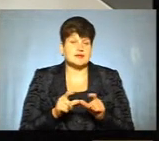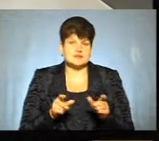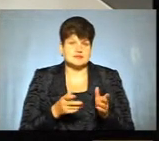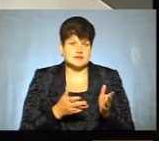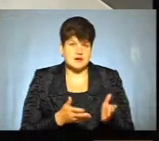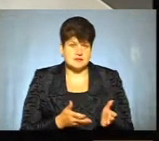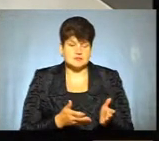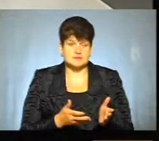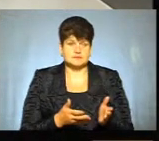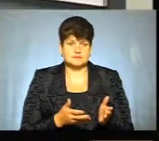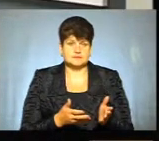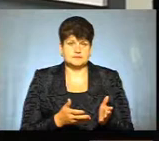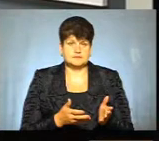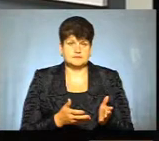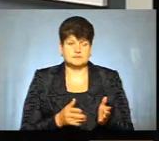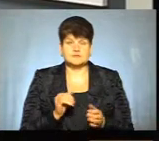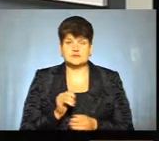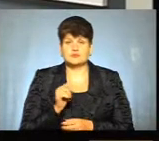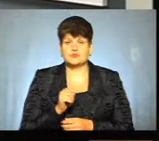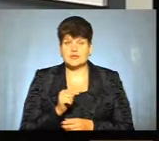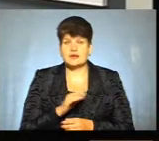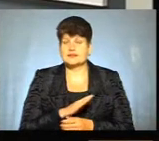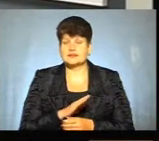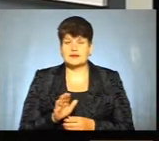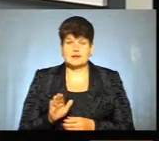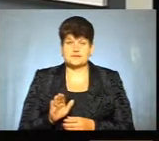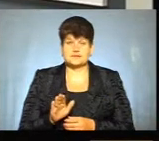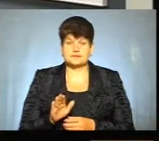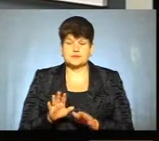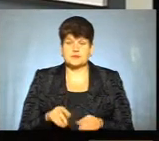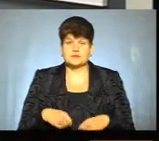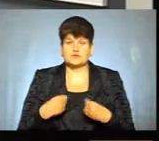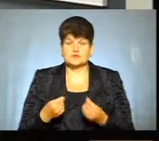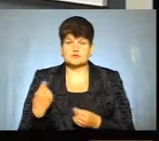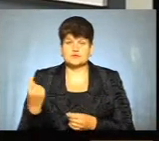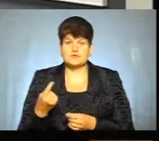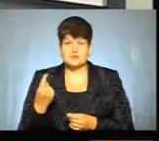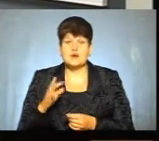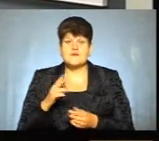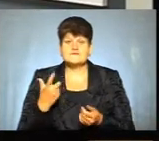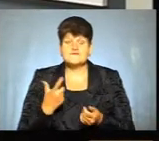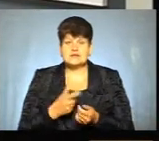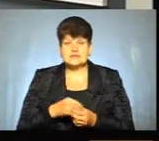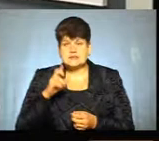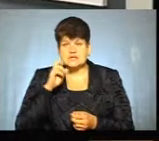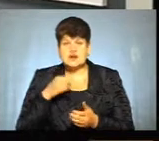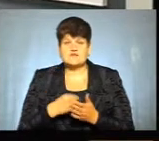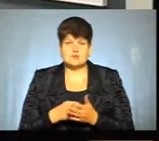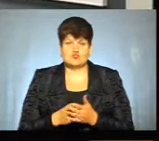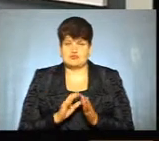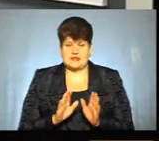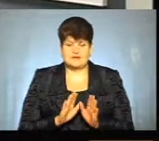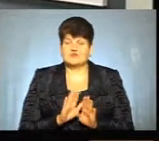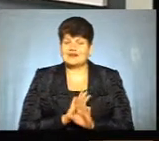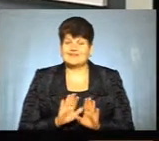підприємств. І вона не поставляється в області як вакцина за державні бюджети. Тобто вона не